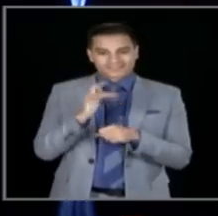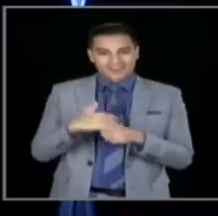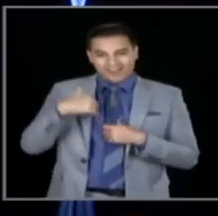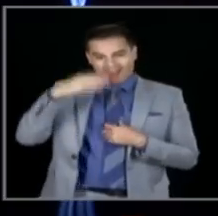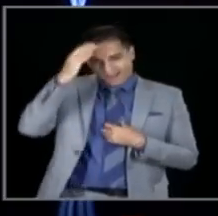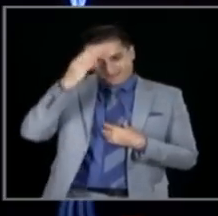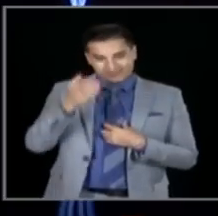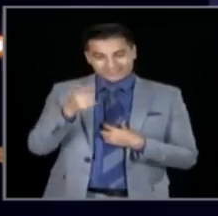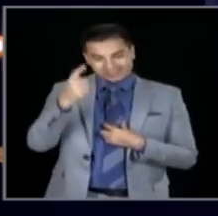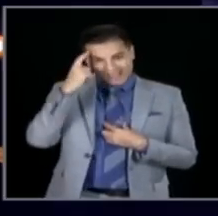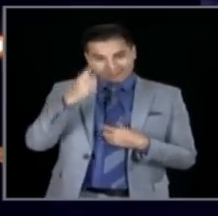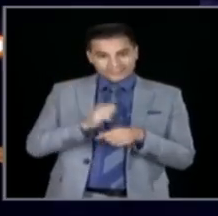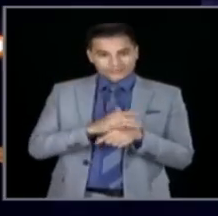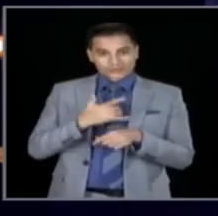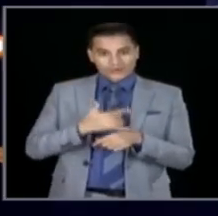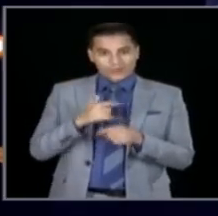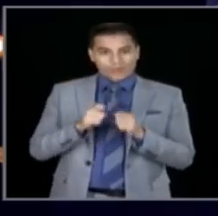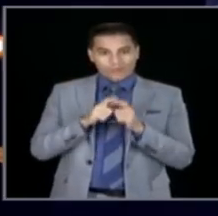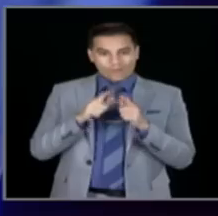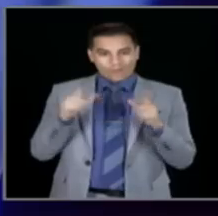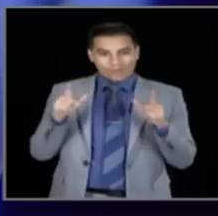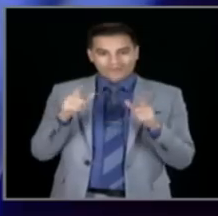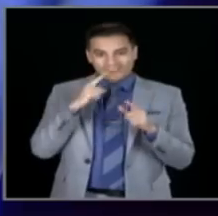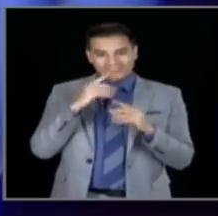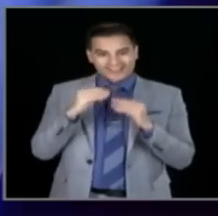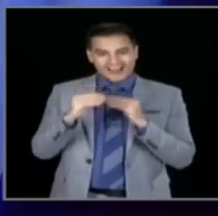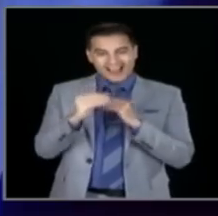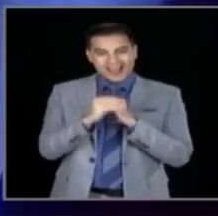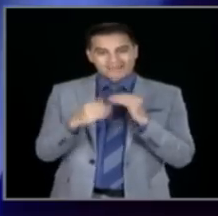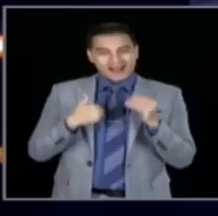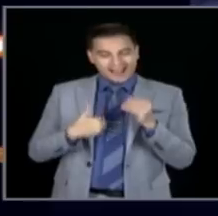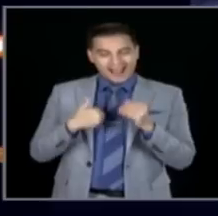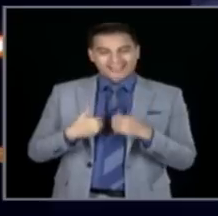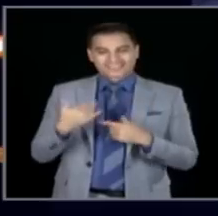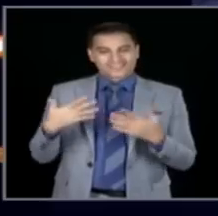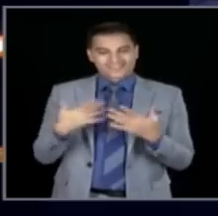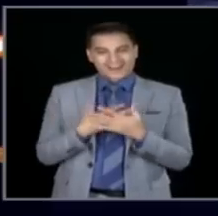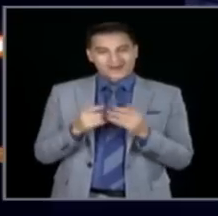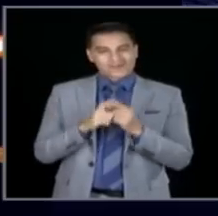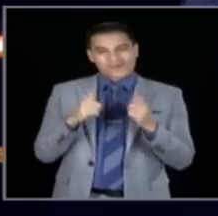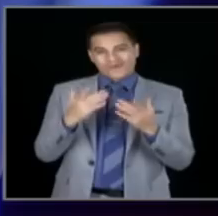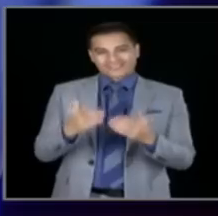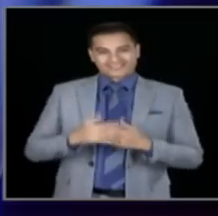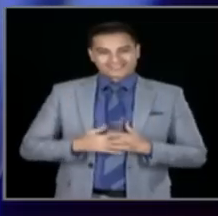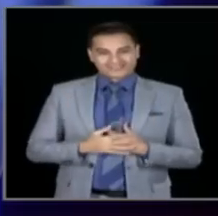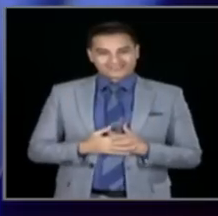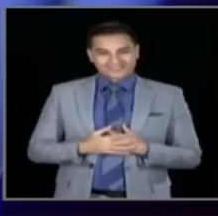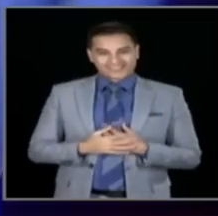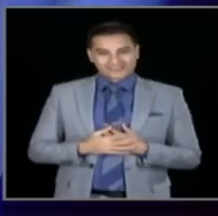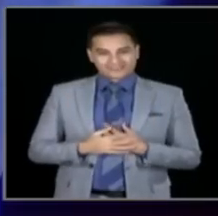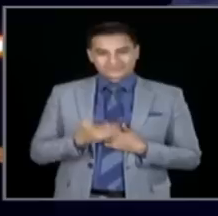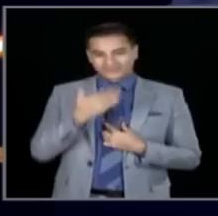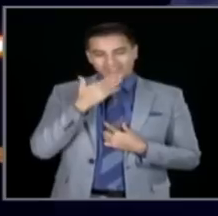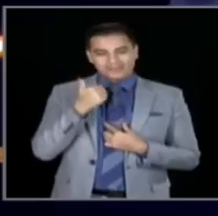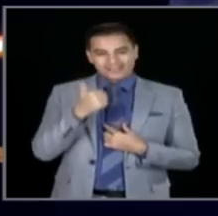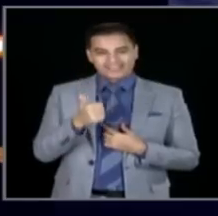العباقره. انت عارفه ان شعورك وسعادتك وصلاني. يعني انا حاسس بيها، الفرحه بتاعتك وصلاني بجد. ربنا يخليك. حاجه جميله